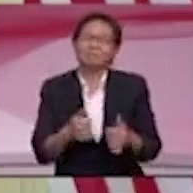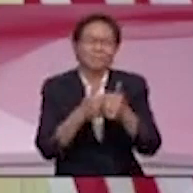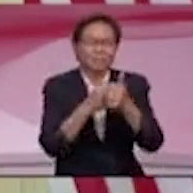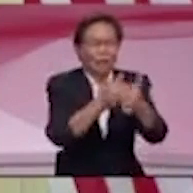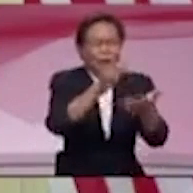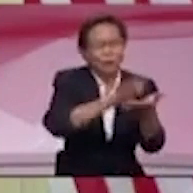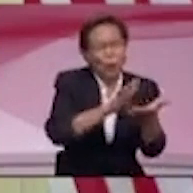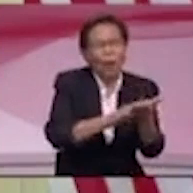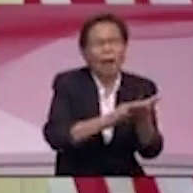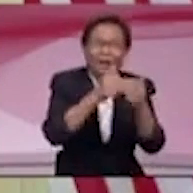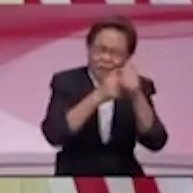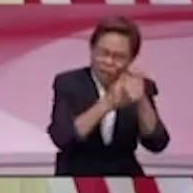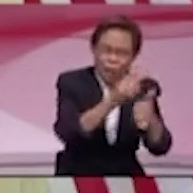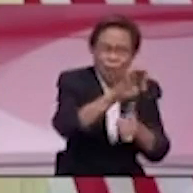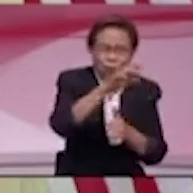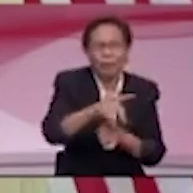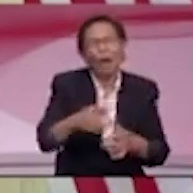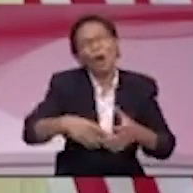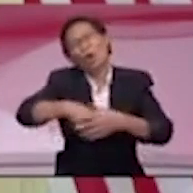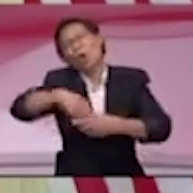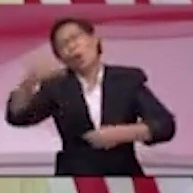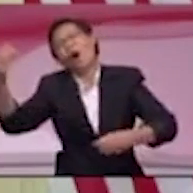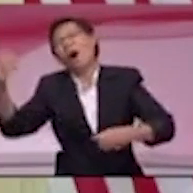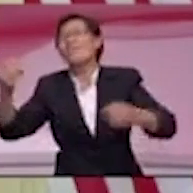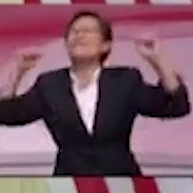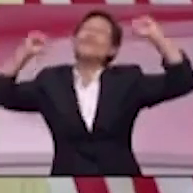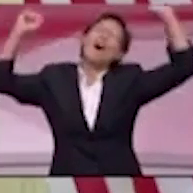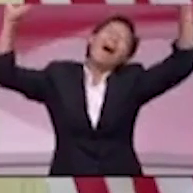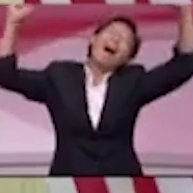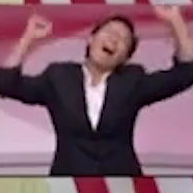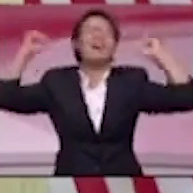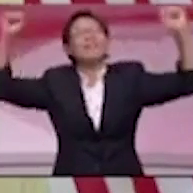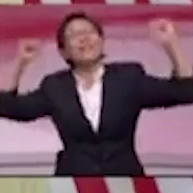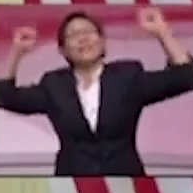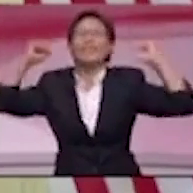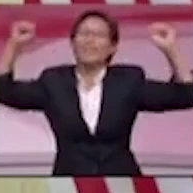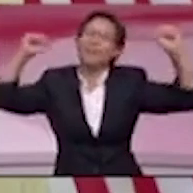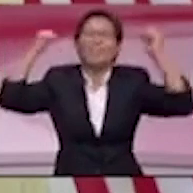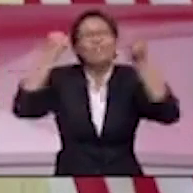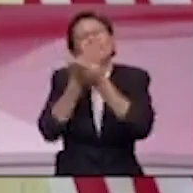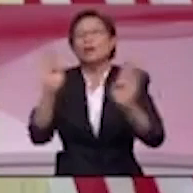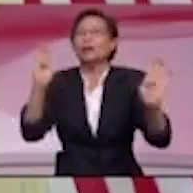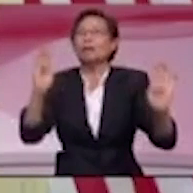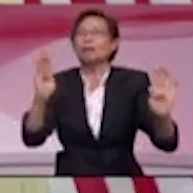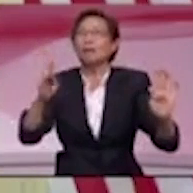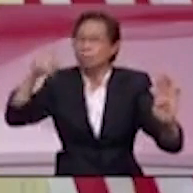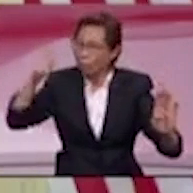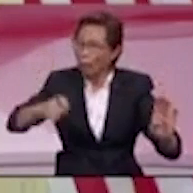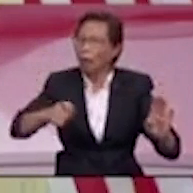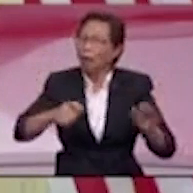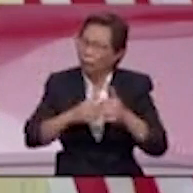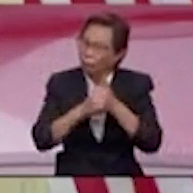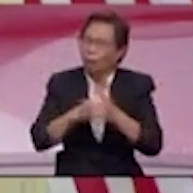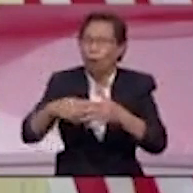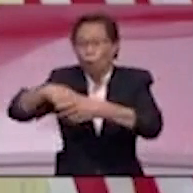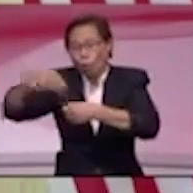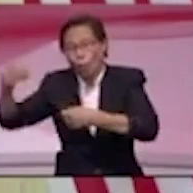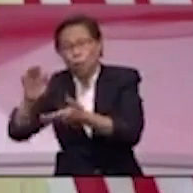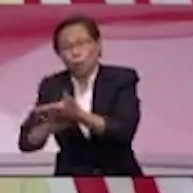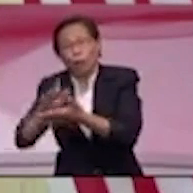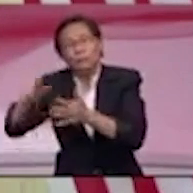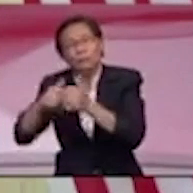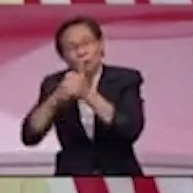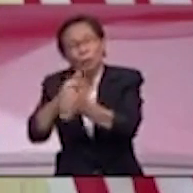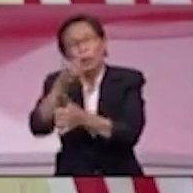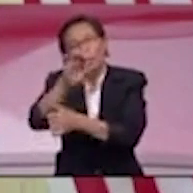akhirnya mengisytiharkan terus, oh, merdeka dah bila keluar daripada pagar sekolah. Mereka mesti juga patuh pada SOP-SOP